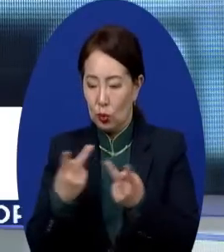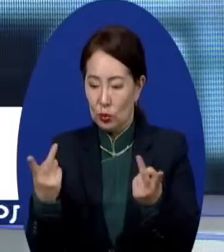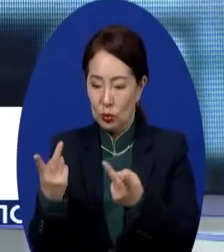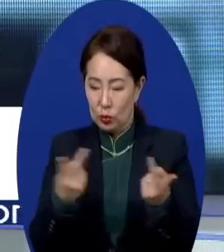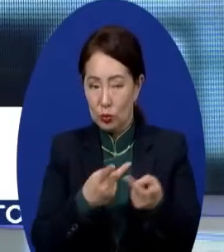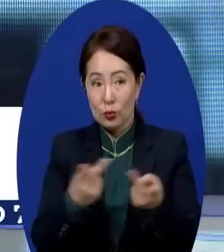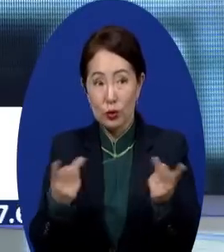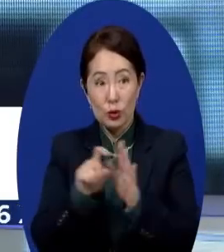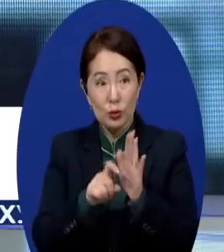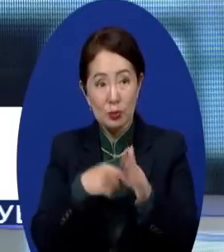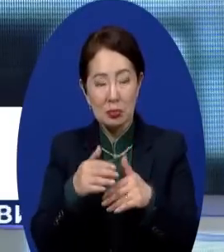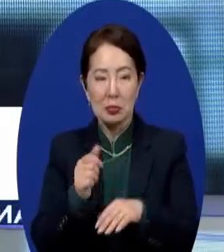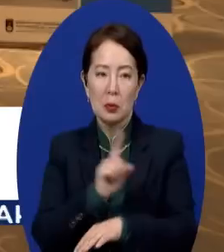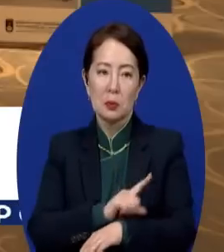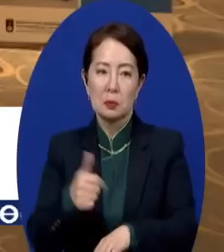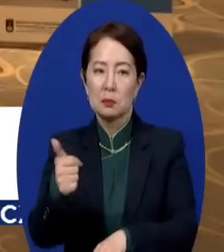дүн хангалтгүй байна.